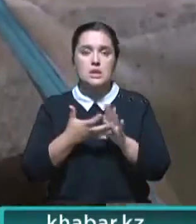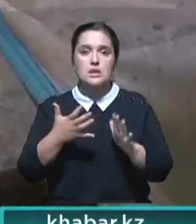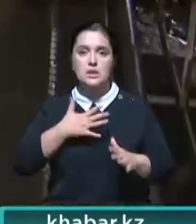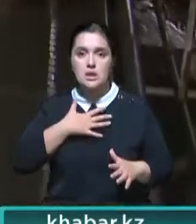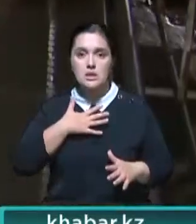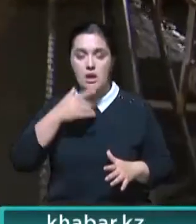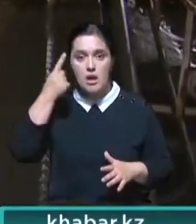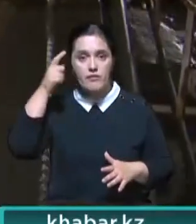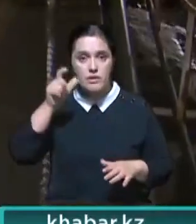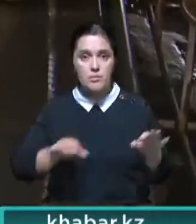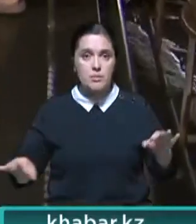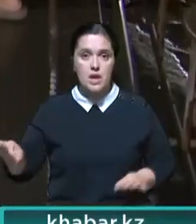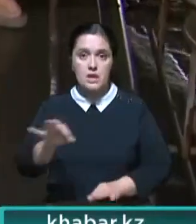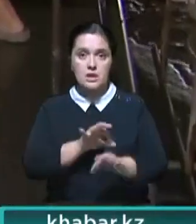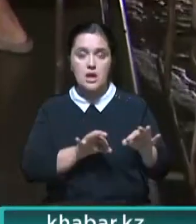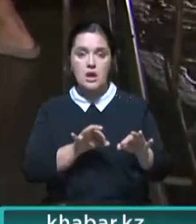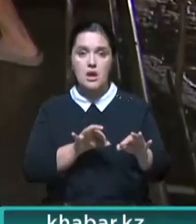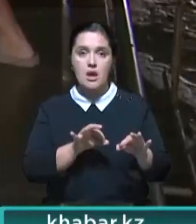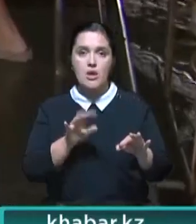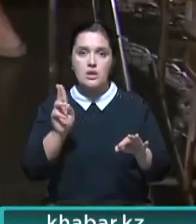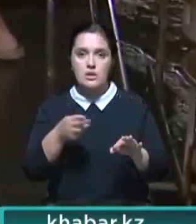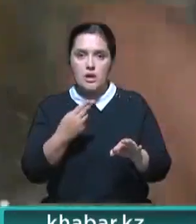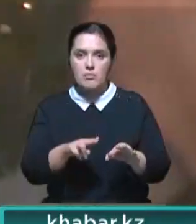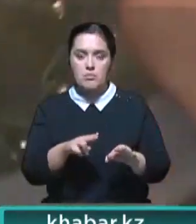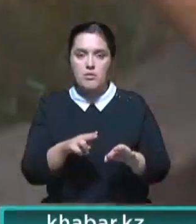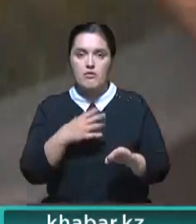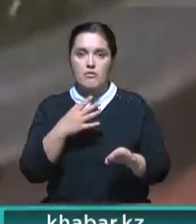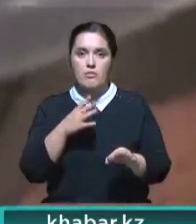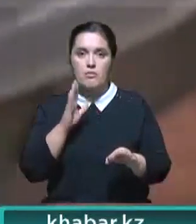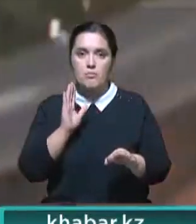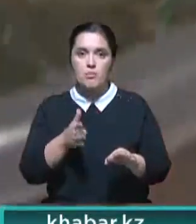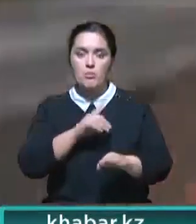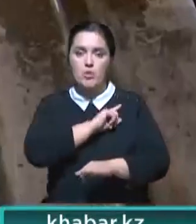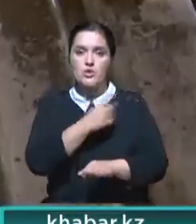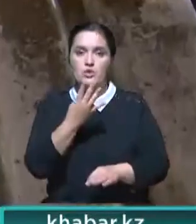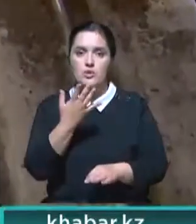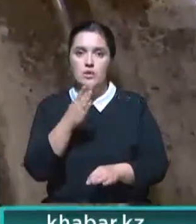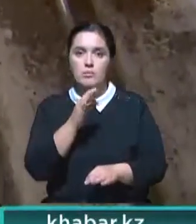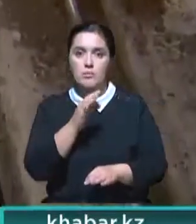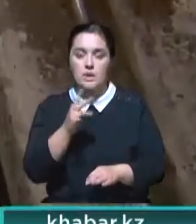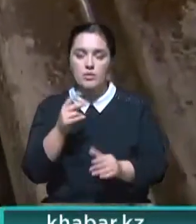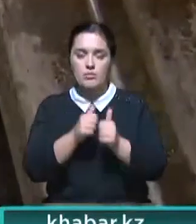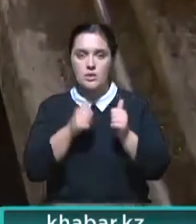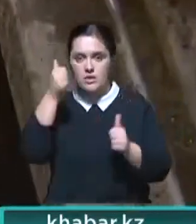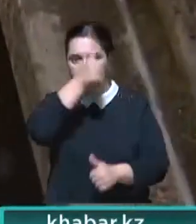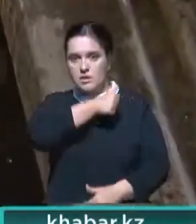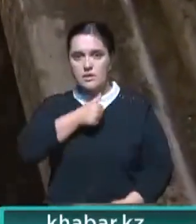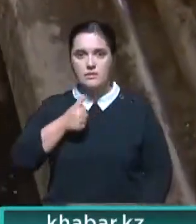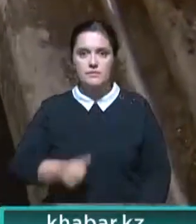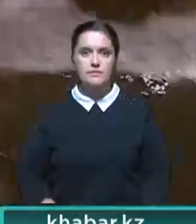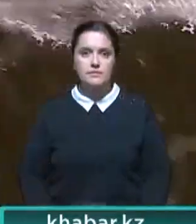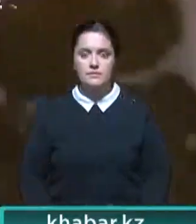впрочем автор проекта рассчитывает концу года вывести свое производство на проектную мощность 45 тонн продукта